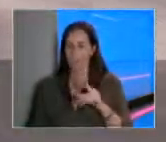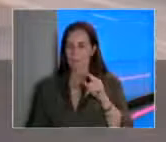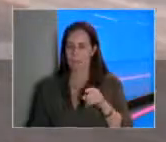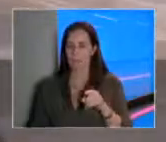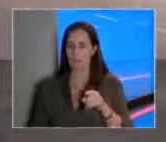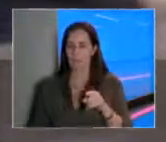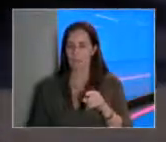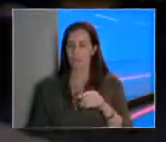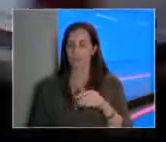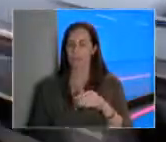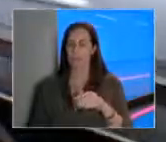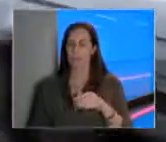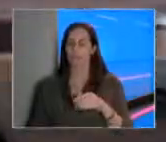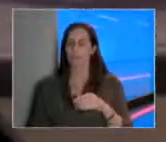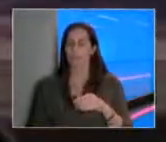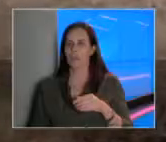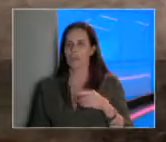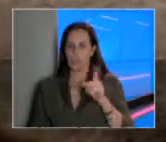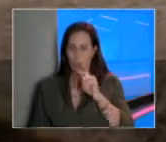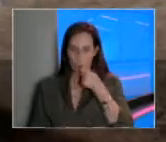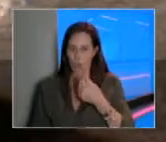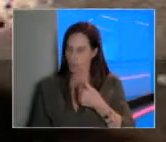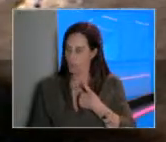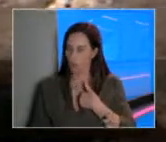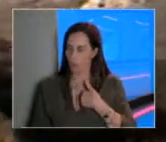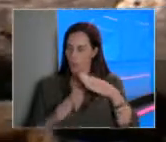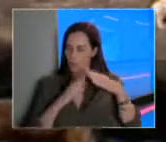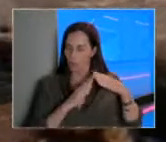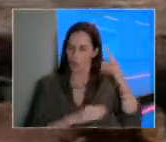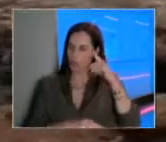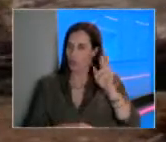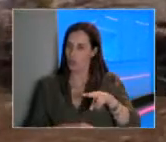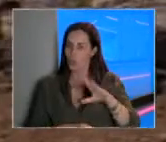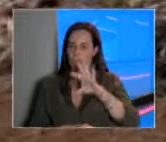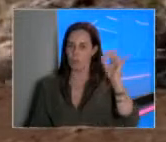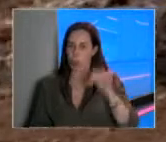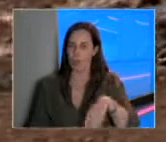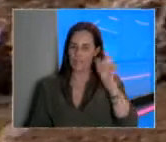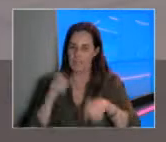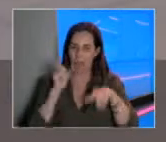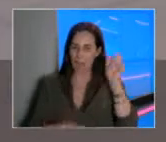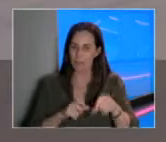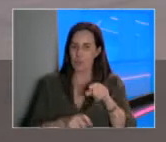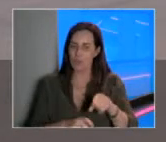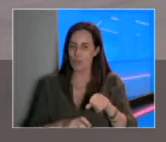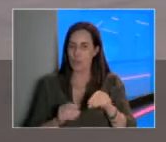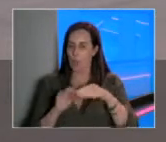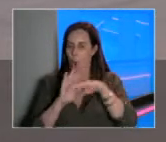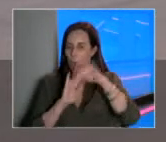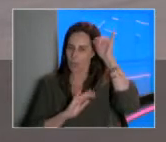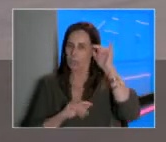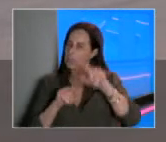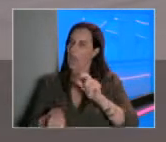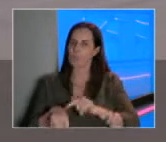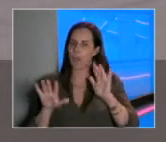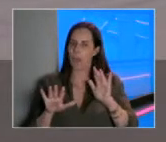בצורה הפוכה, כלומר, לא סוד שאנחנו בהתיישבות חושבים שכשיש פה 500,000 אזרחים שהם תחת חוק ירדני, הגיע